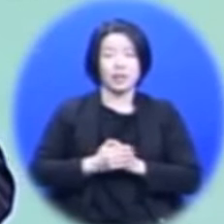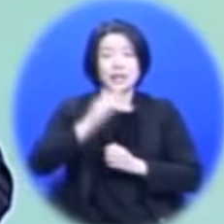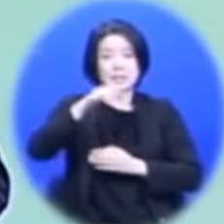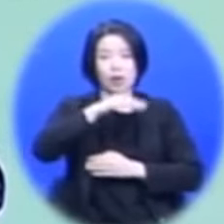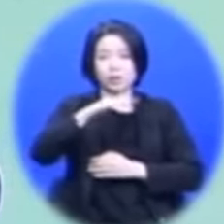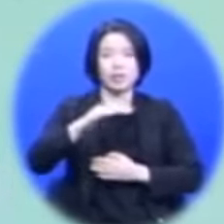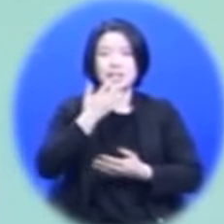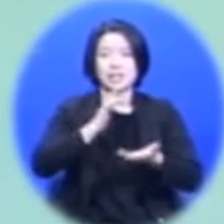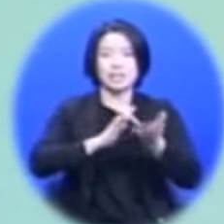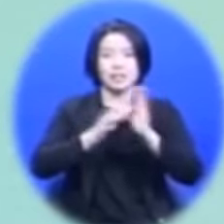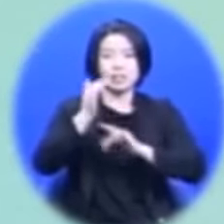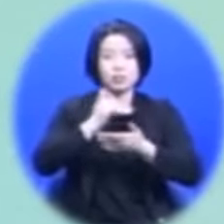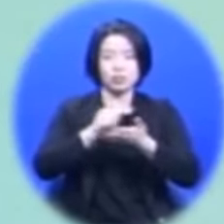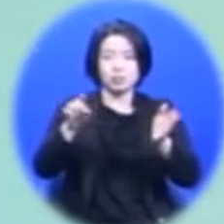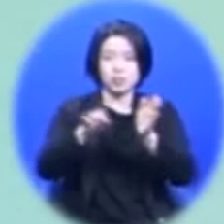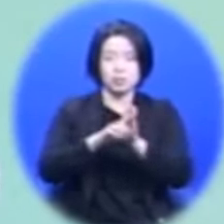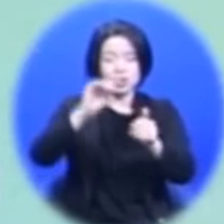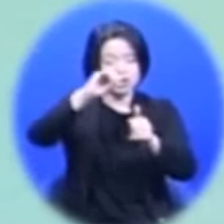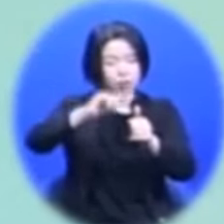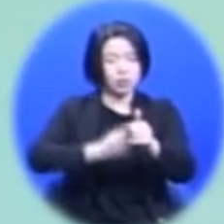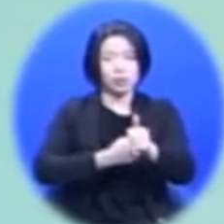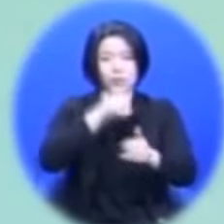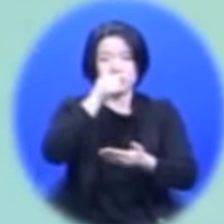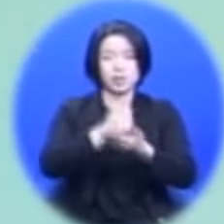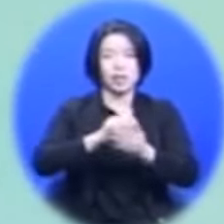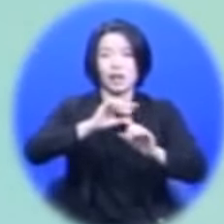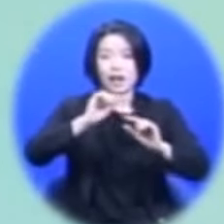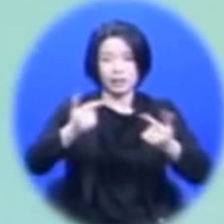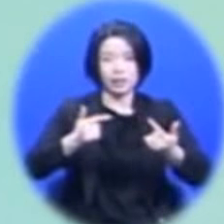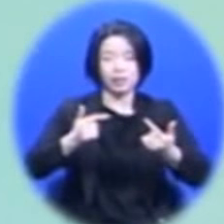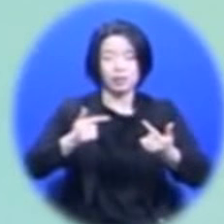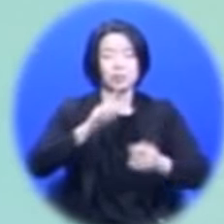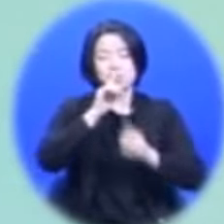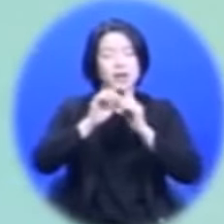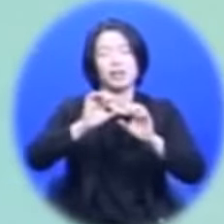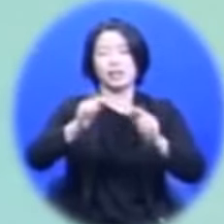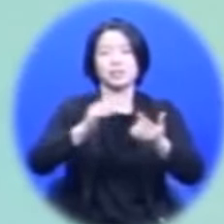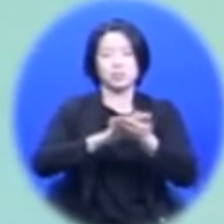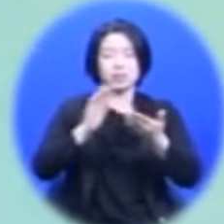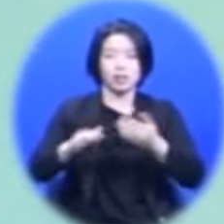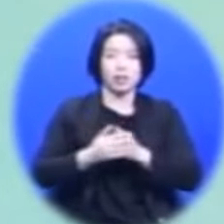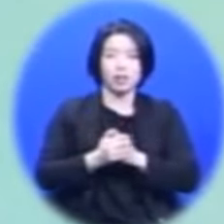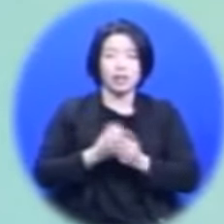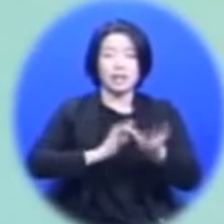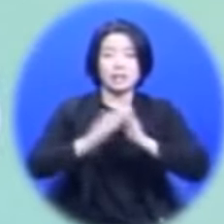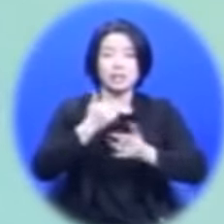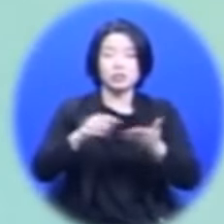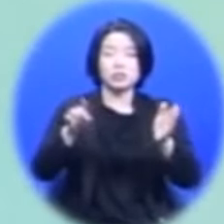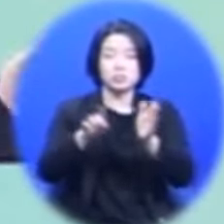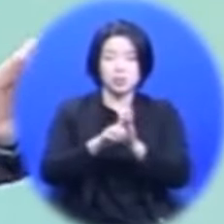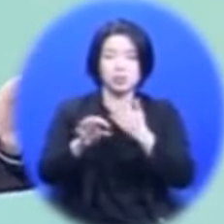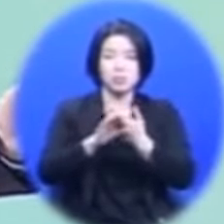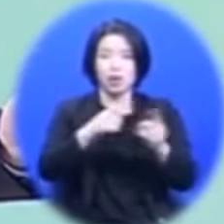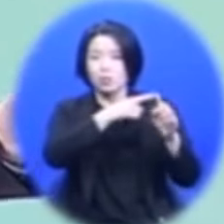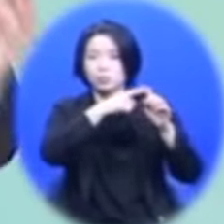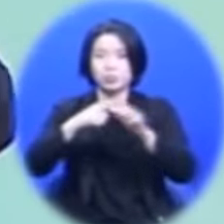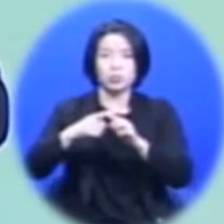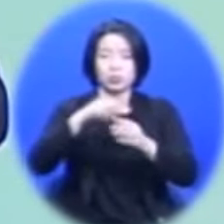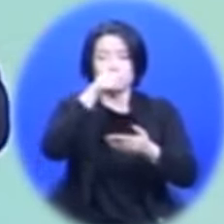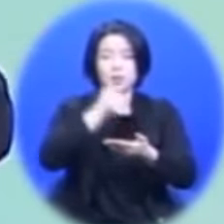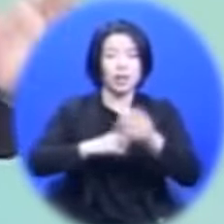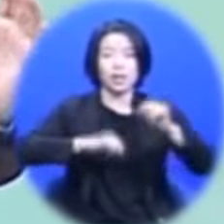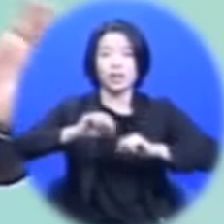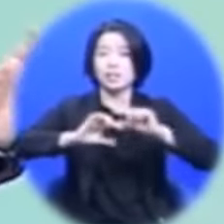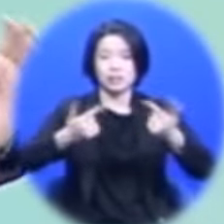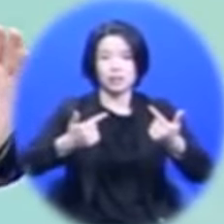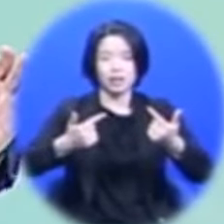절대로 예수 믿으면 저절로 죄 안 짓게 된다는 말 아닙니다. 예수를 믿으면 무조건 죄 안 짓게 된다, 예수님이